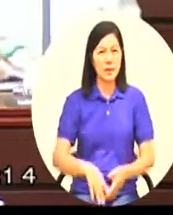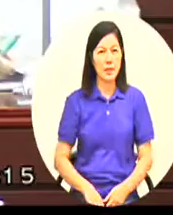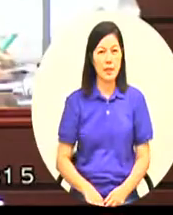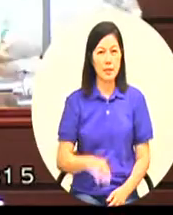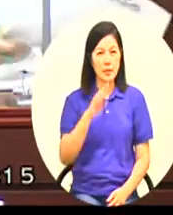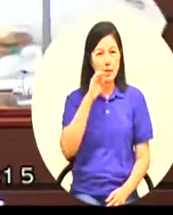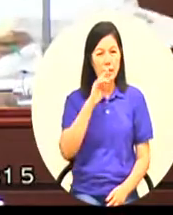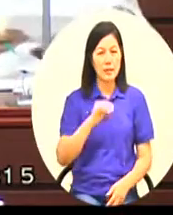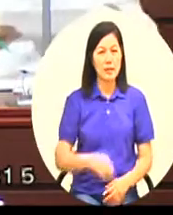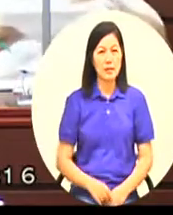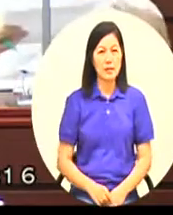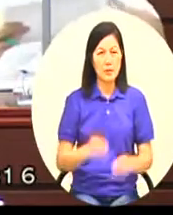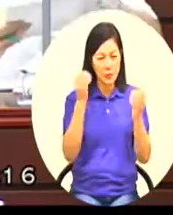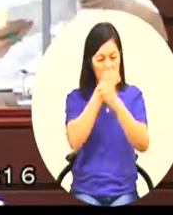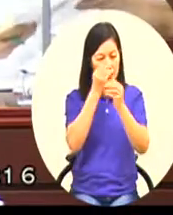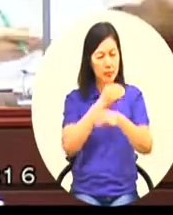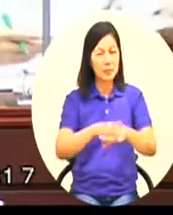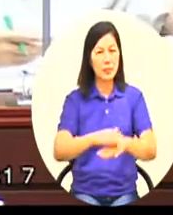入。